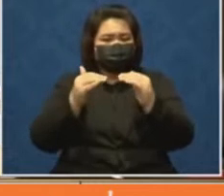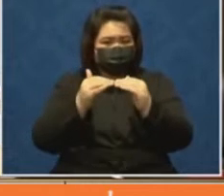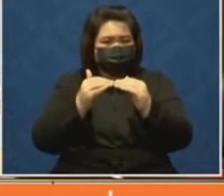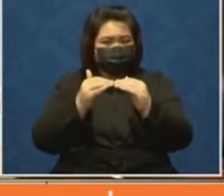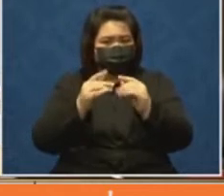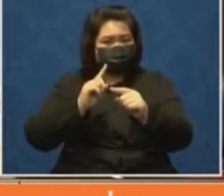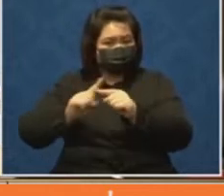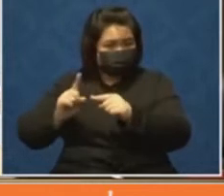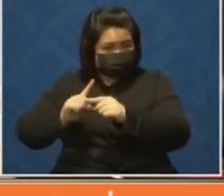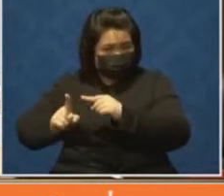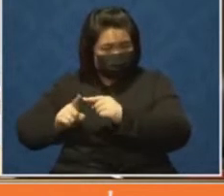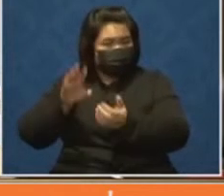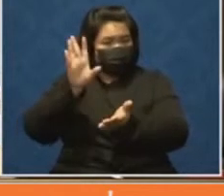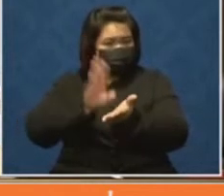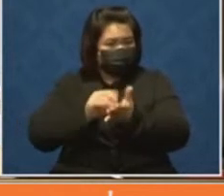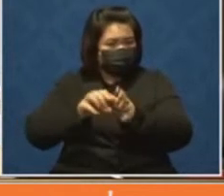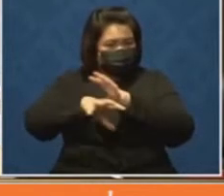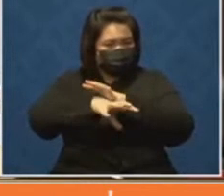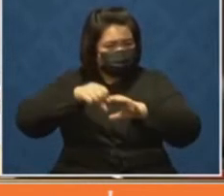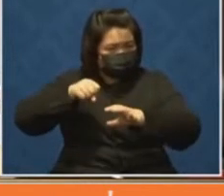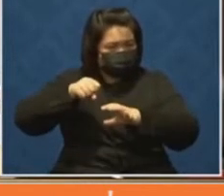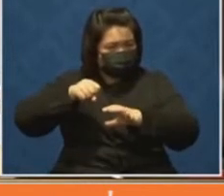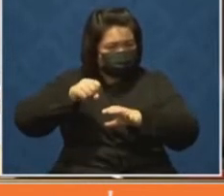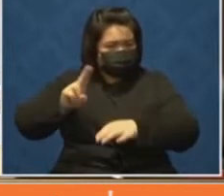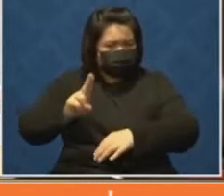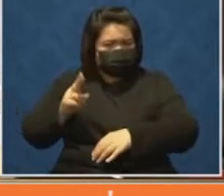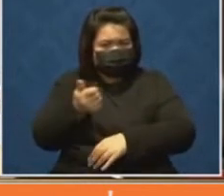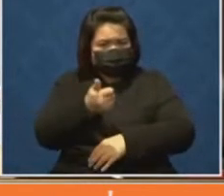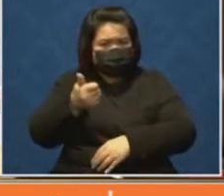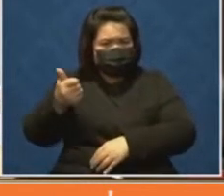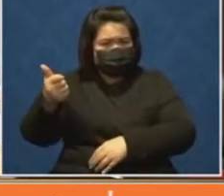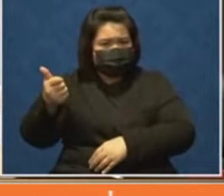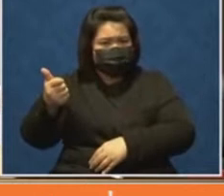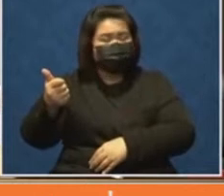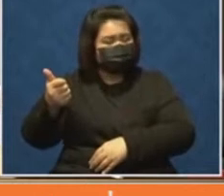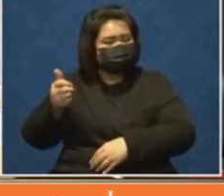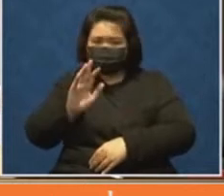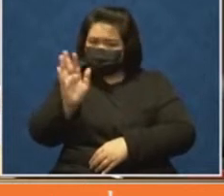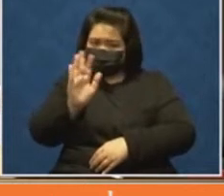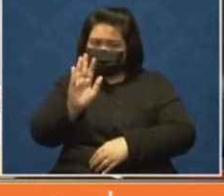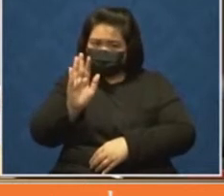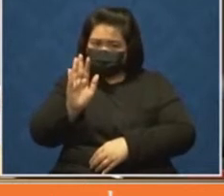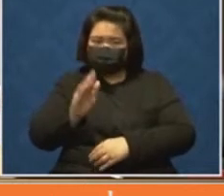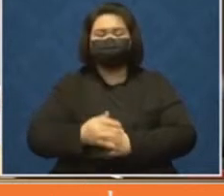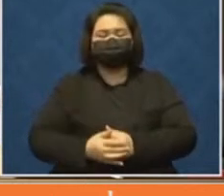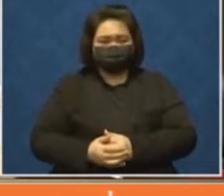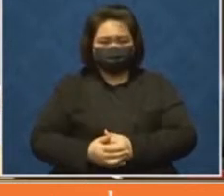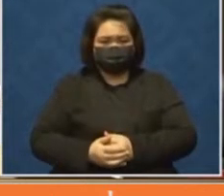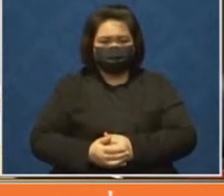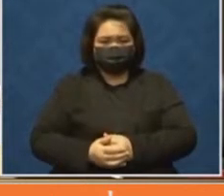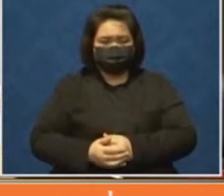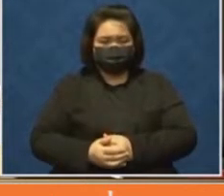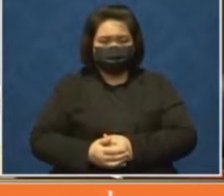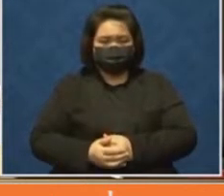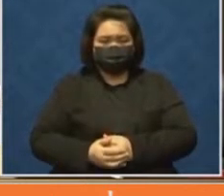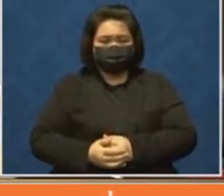ธิในความเป็อยู่ส่นตัวเกิตยศ ชอเสีงและครอบรัวการกทำอัเป็นการละเมิหอกระทบต่อสิทธของบ